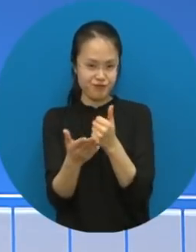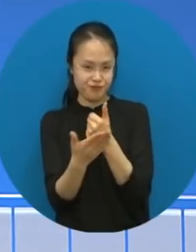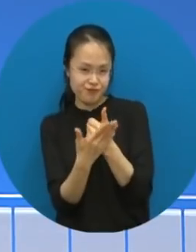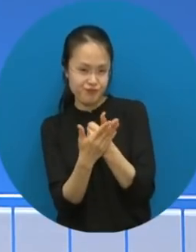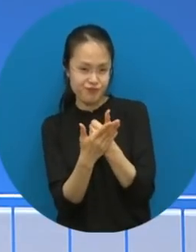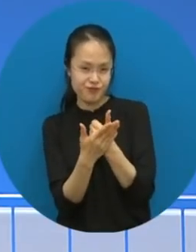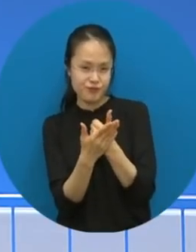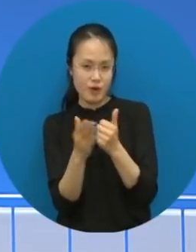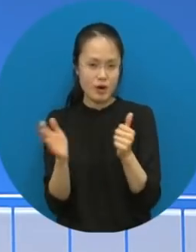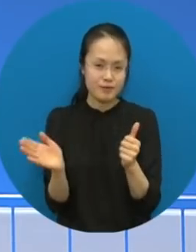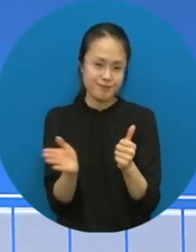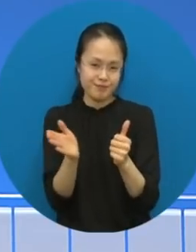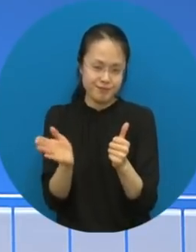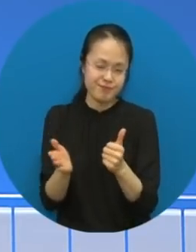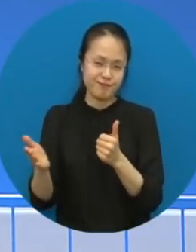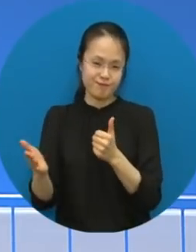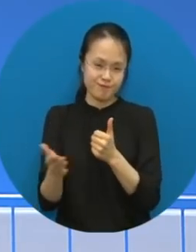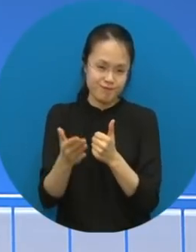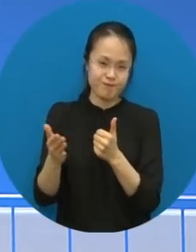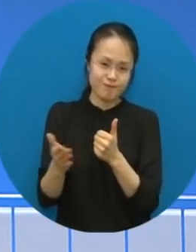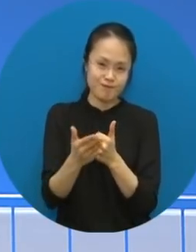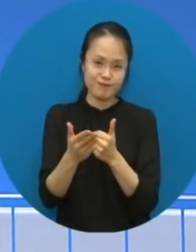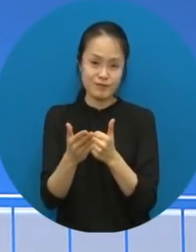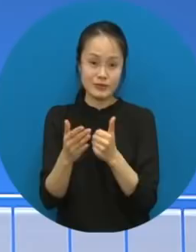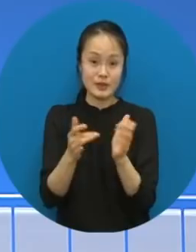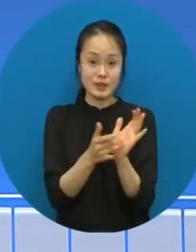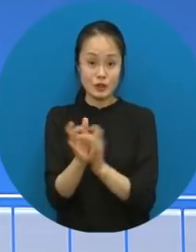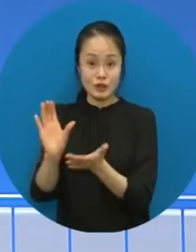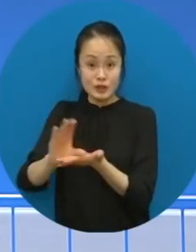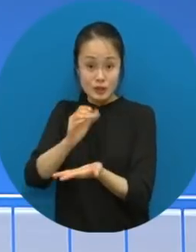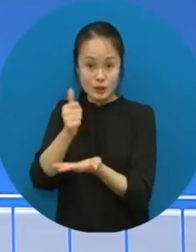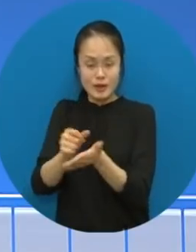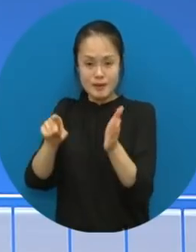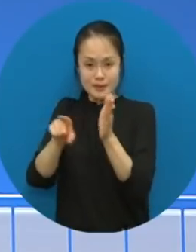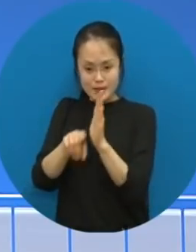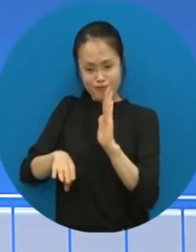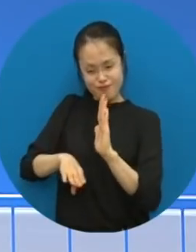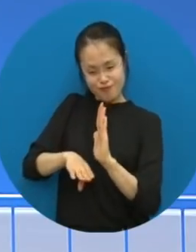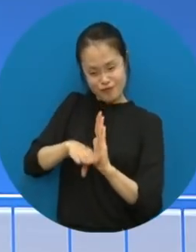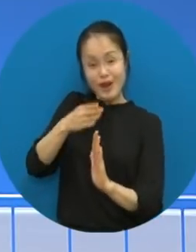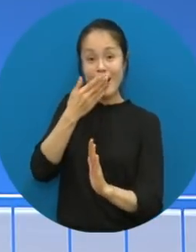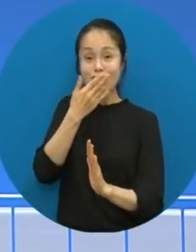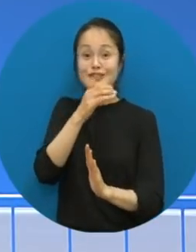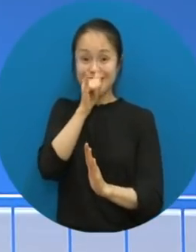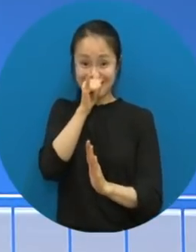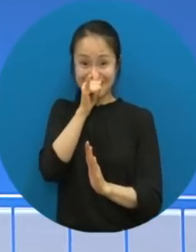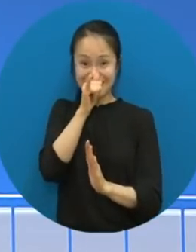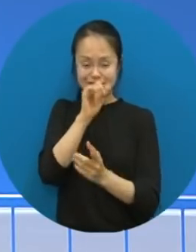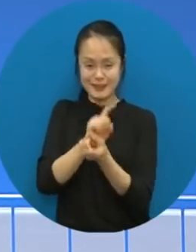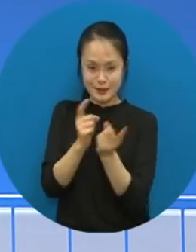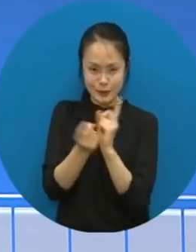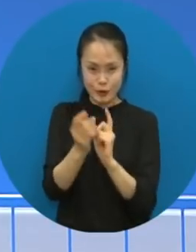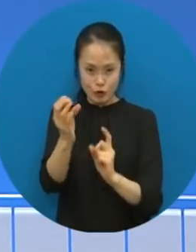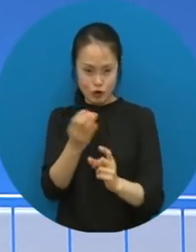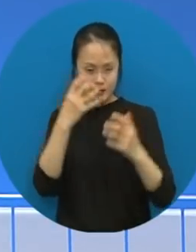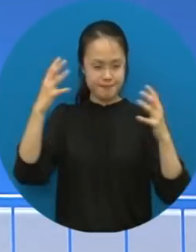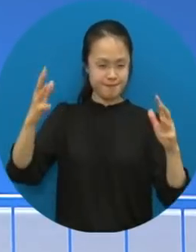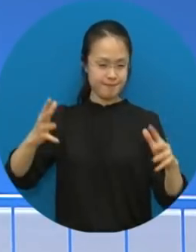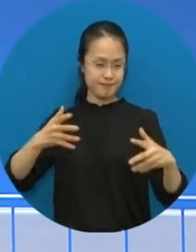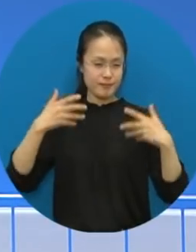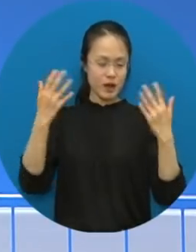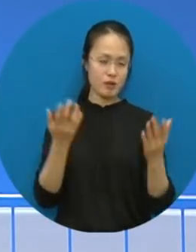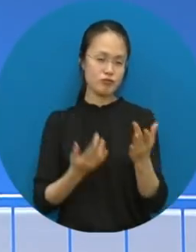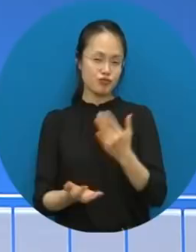용기를 북돋아주며 예수 그리스도의 믿음의 분량까지 자라기를, 서로의 거룩한 바람이 되고 불길이